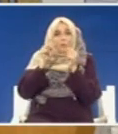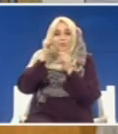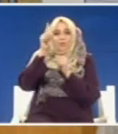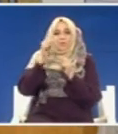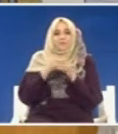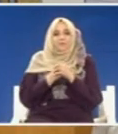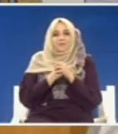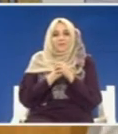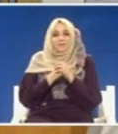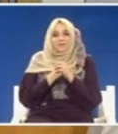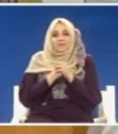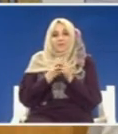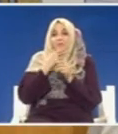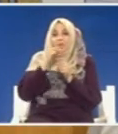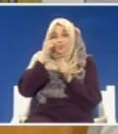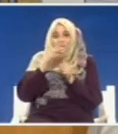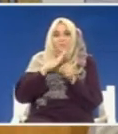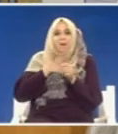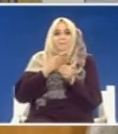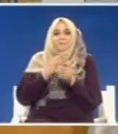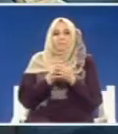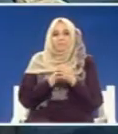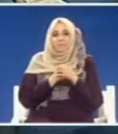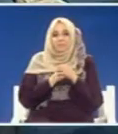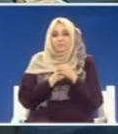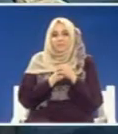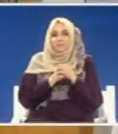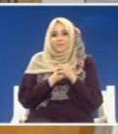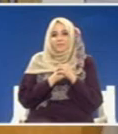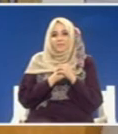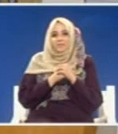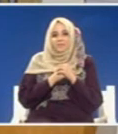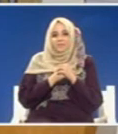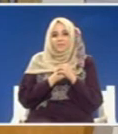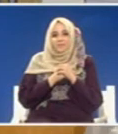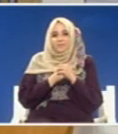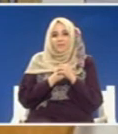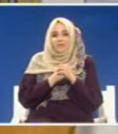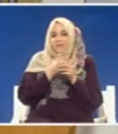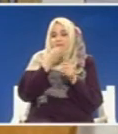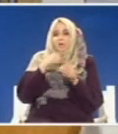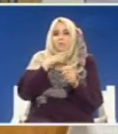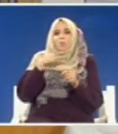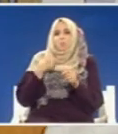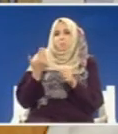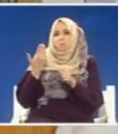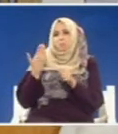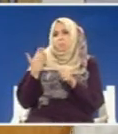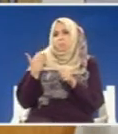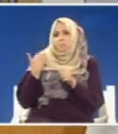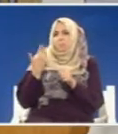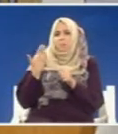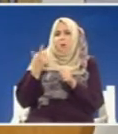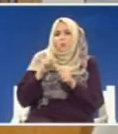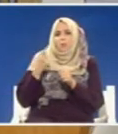إذن هذا حب الله تعالى. ثم إحنا قديما إلى عهد